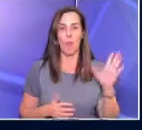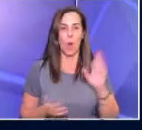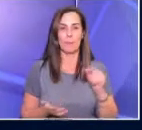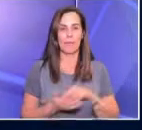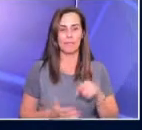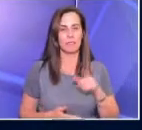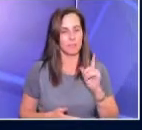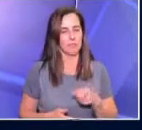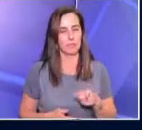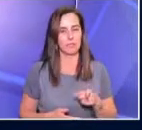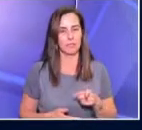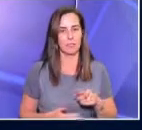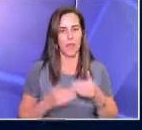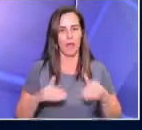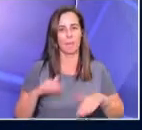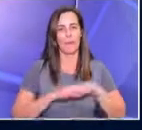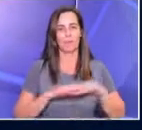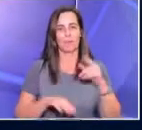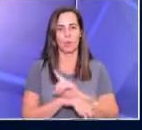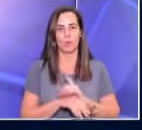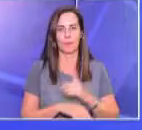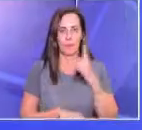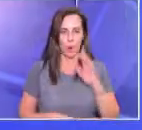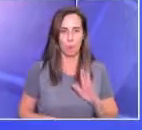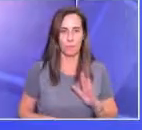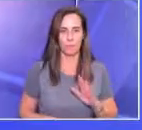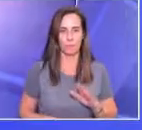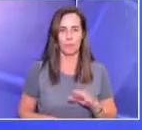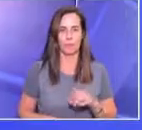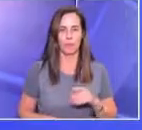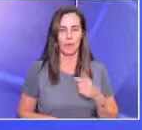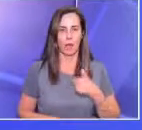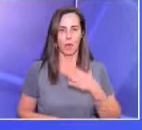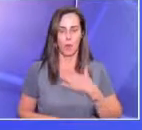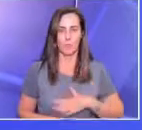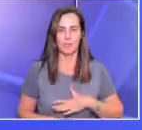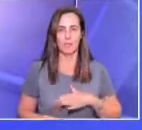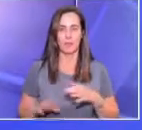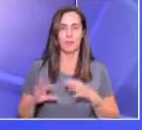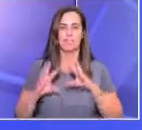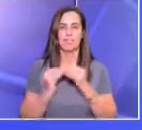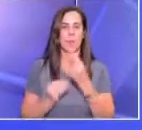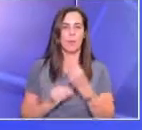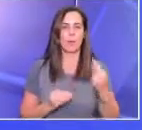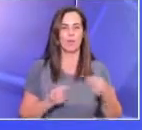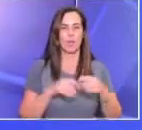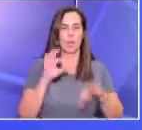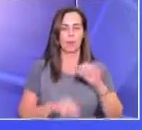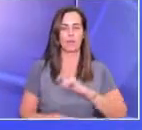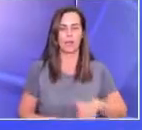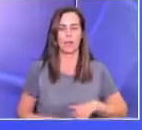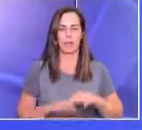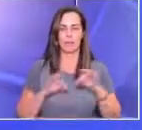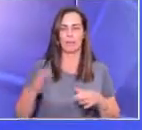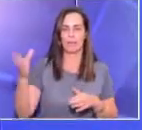זה צריך להגביל את הכהונה. טוב, תשמעו, אסף צועק עליי שאני רוצה משפטי סיכום מכל אחד לגבי הבחירות המקומיות, אני